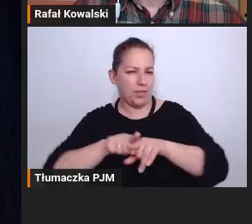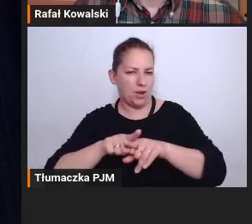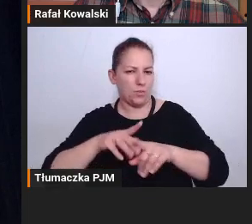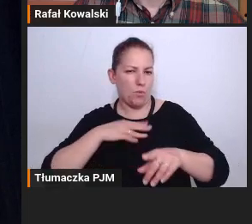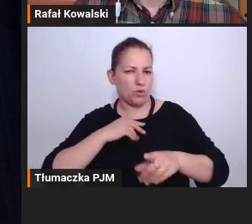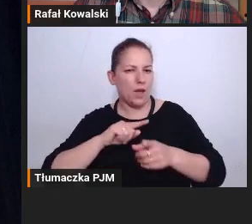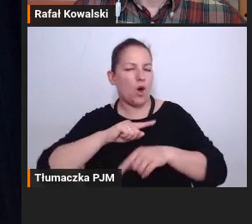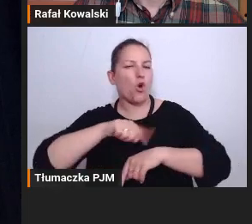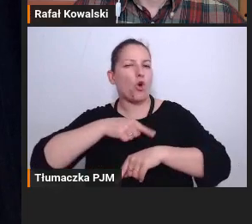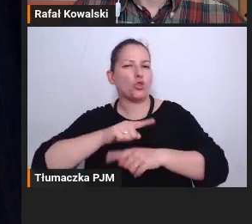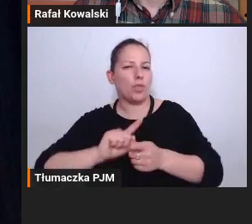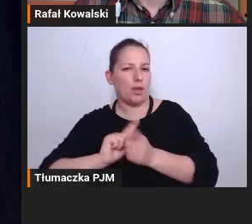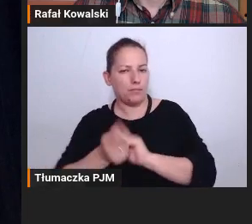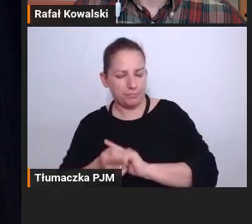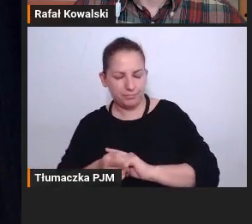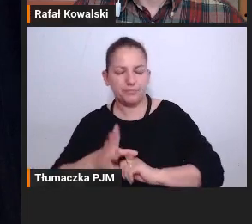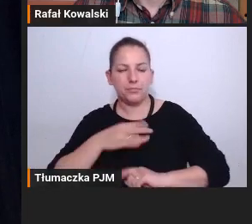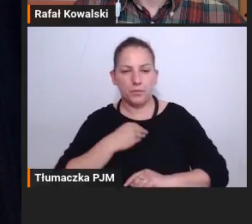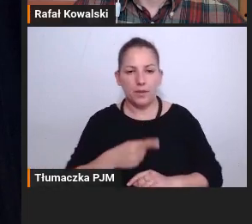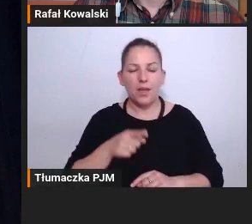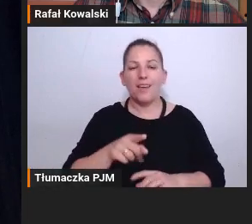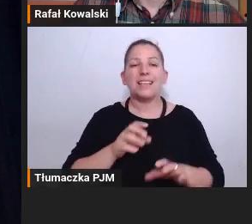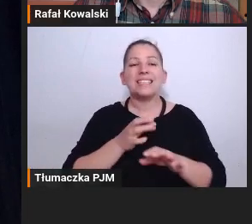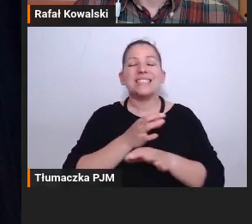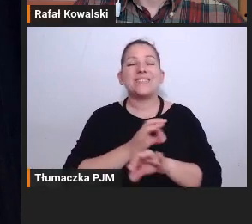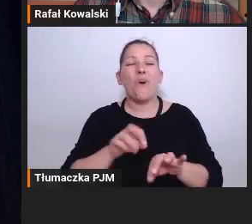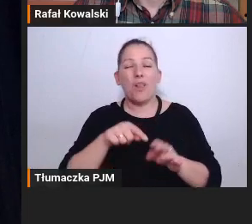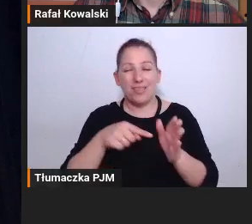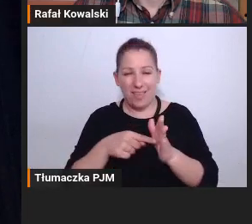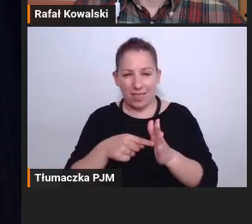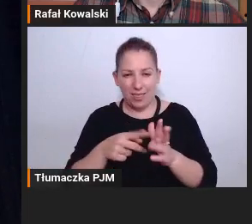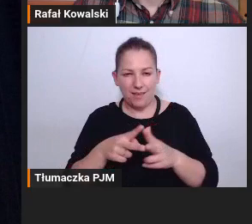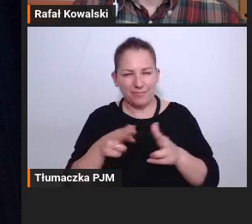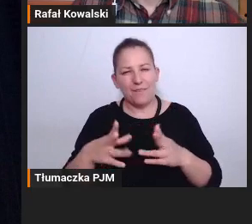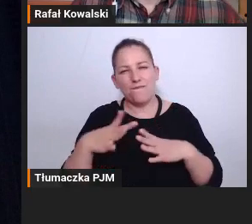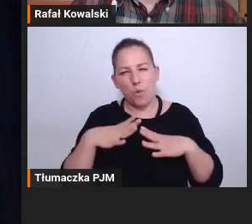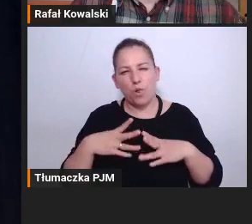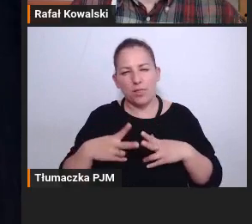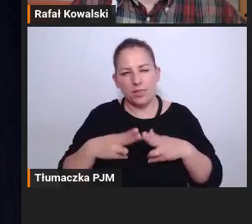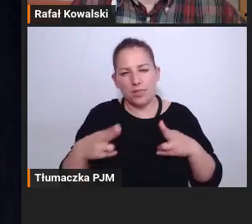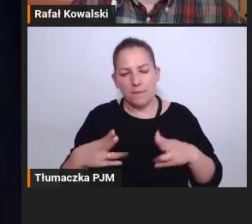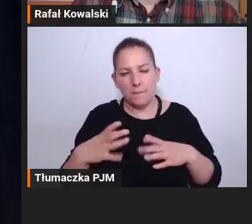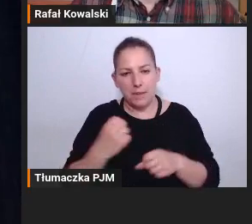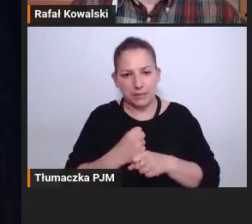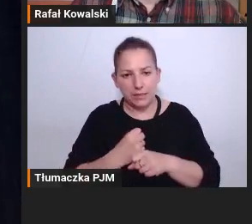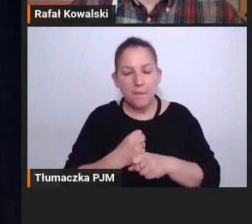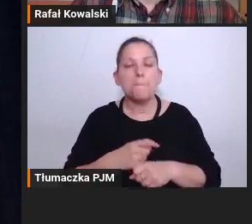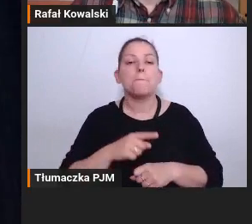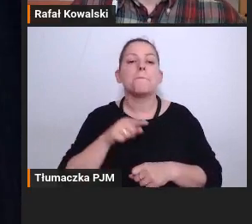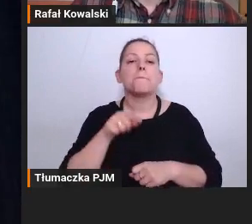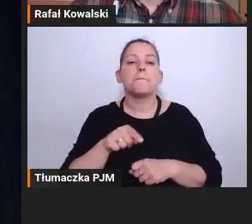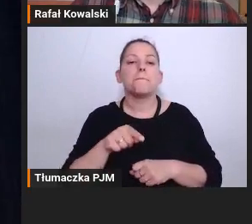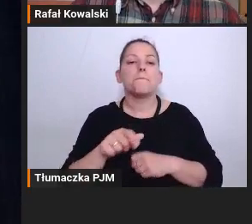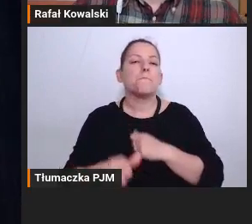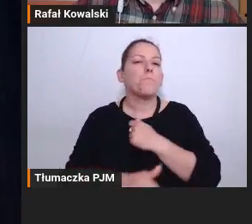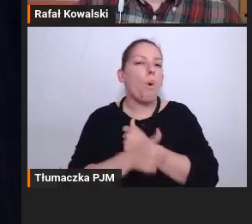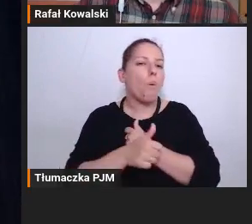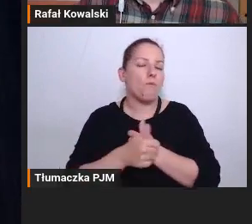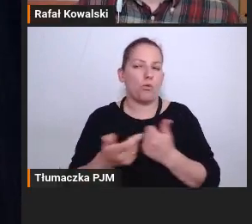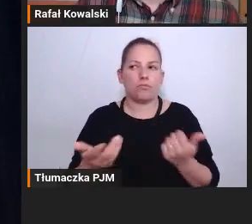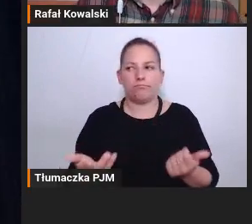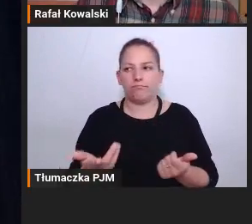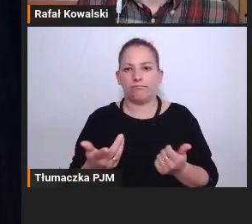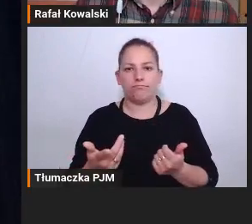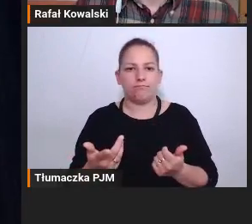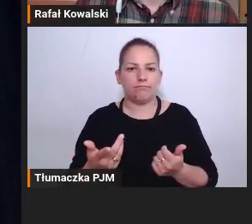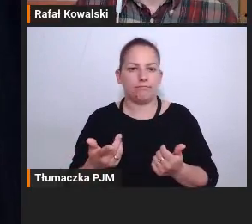przeliczać na godziny. I generalnie to zwolnienie przysługuje w sytuacji, w której z powodu